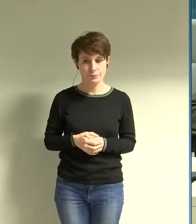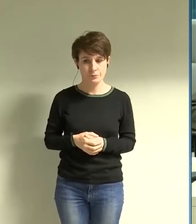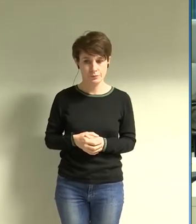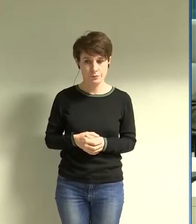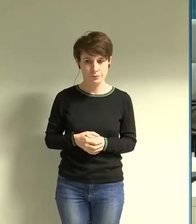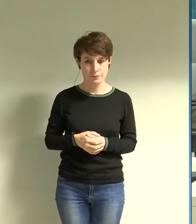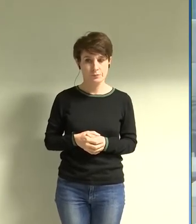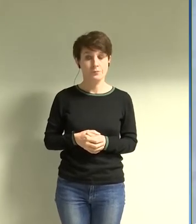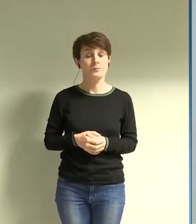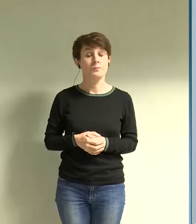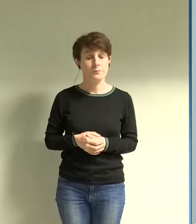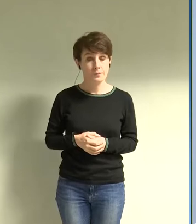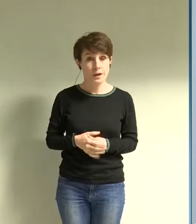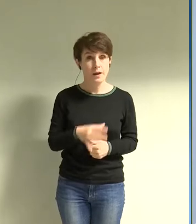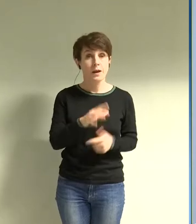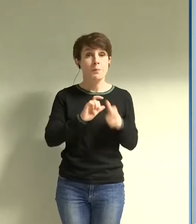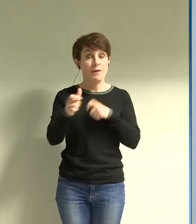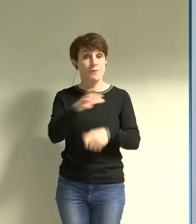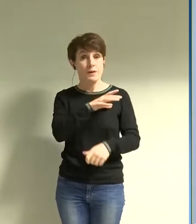madame vince